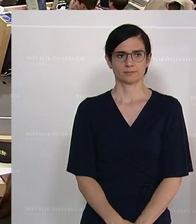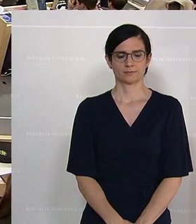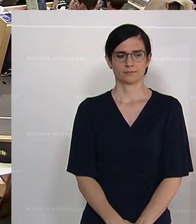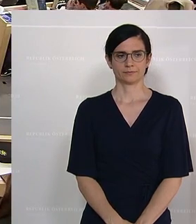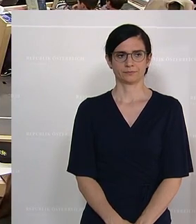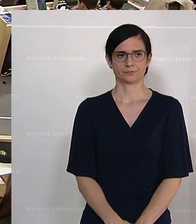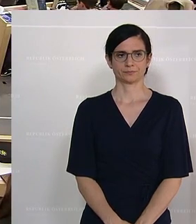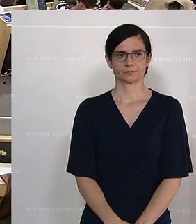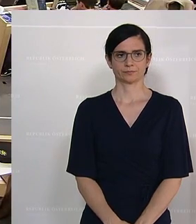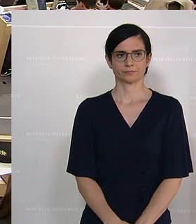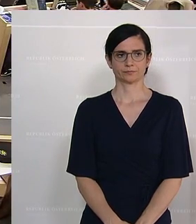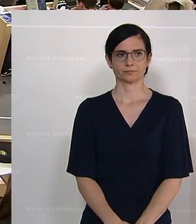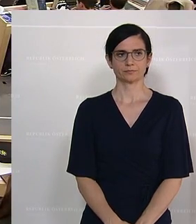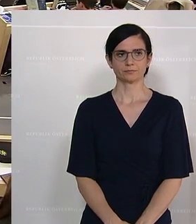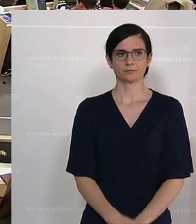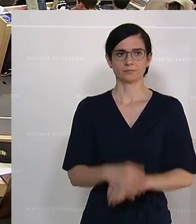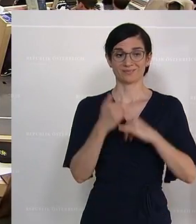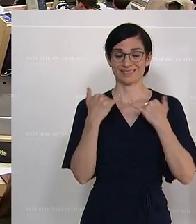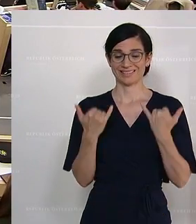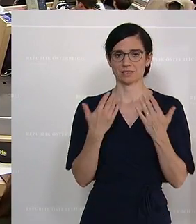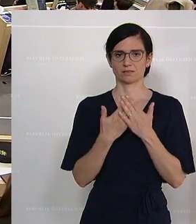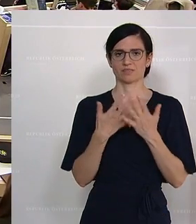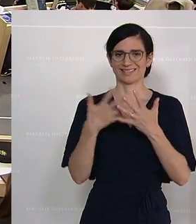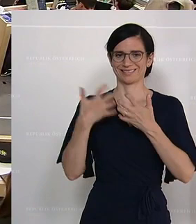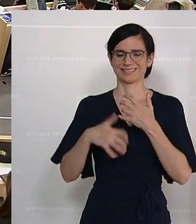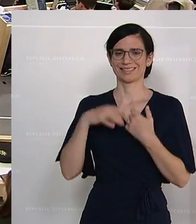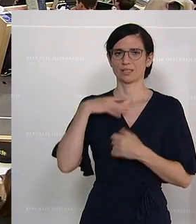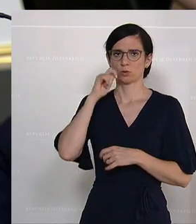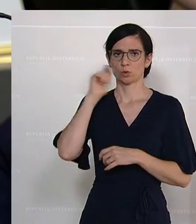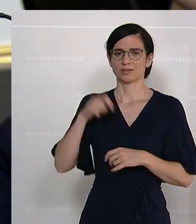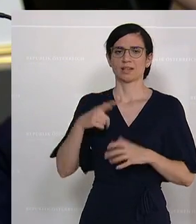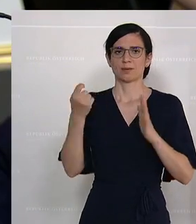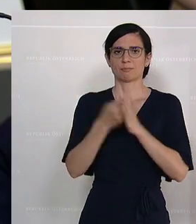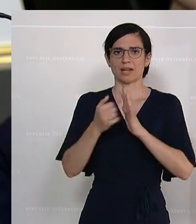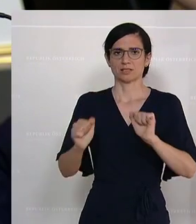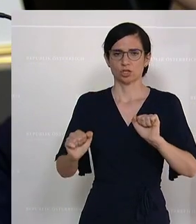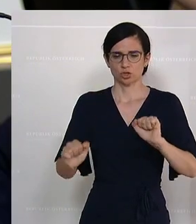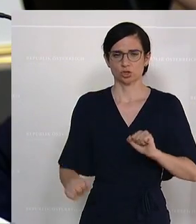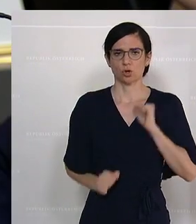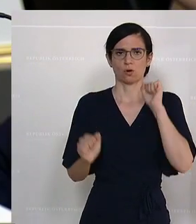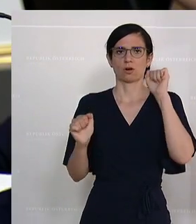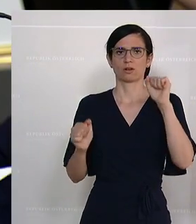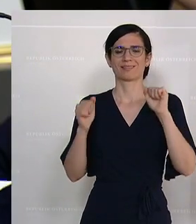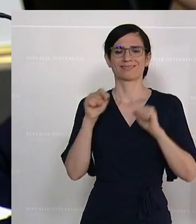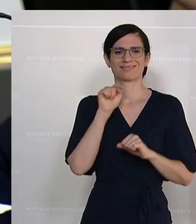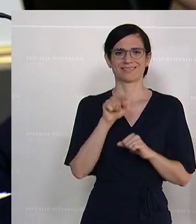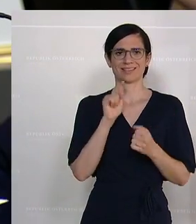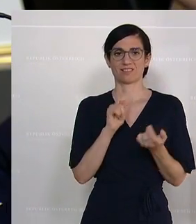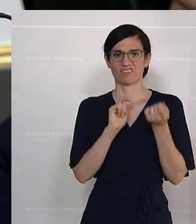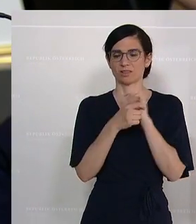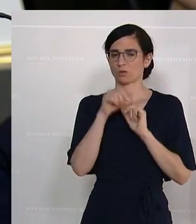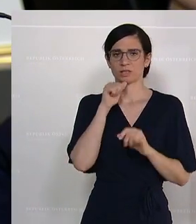aber was wir jetzt erleben durch den krieg in der ukraine ist preisschock preisschock ist geplante veränderung